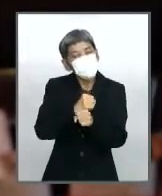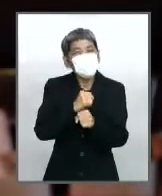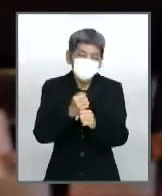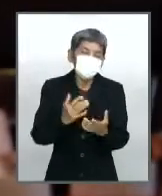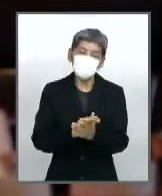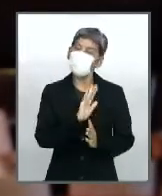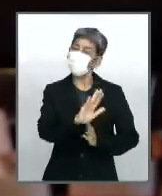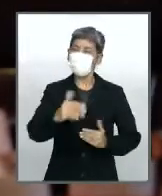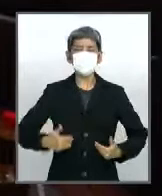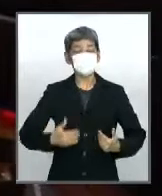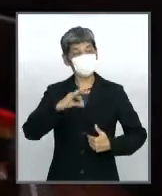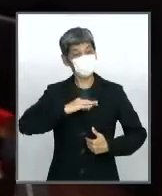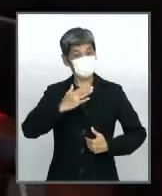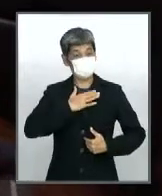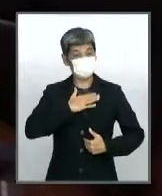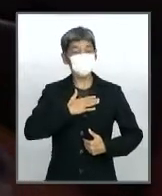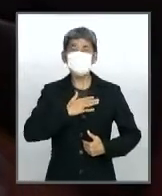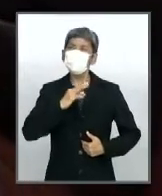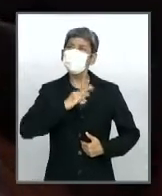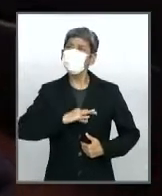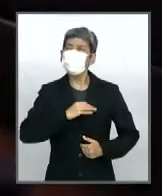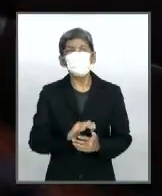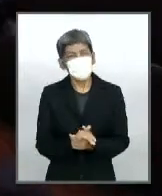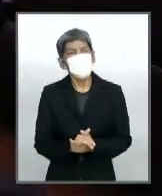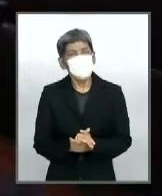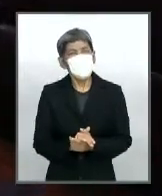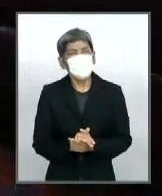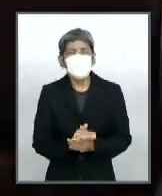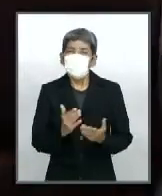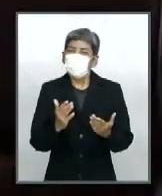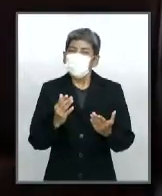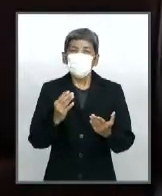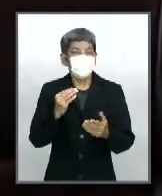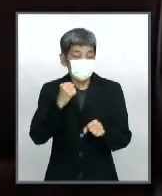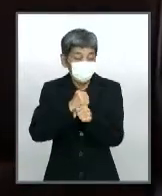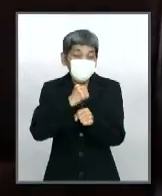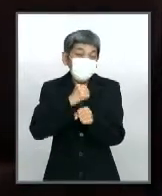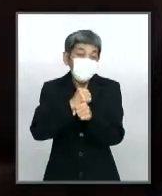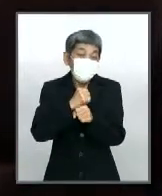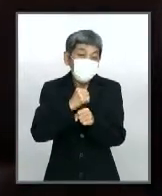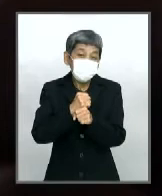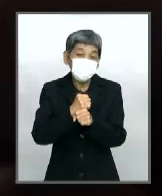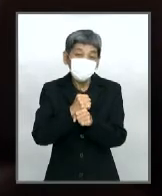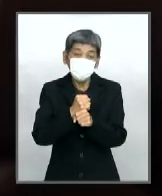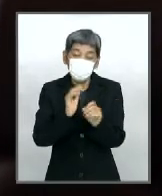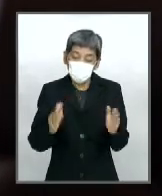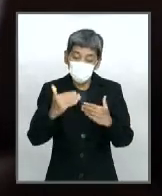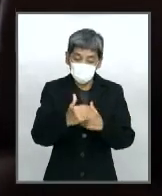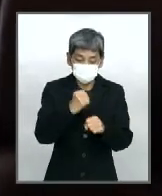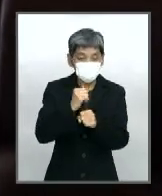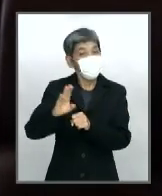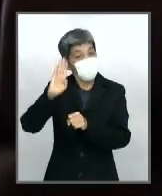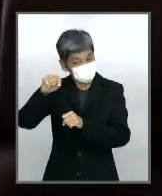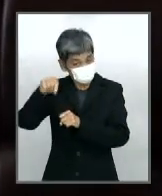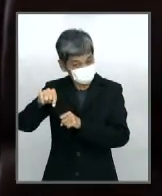new normal ไปแล้ว ความคิดเห็นส่วนตัวเนาะผมรู้สึกว่าการที่เรื่องการทำงานในสถานที่ใน